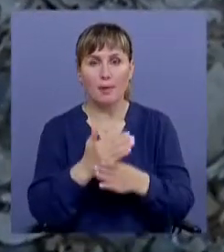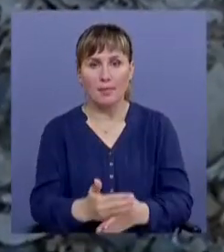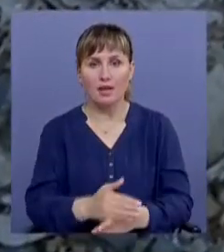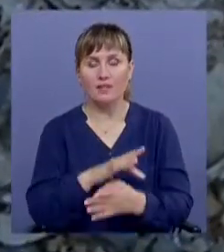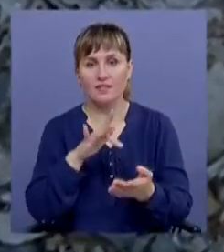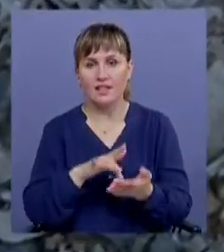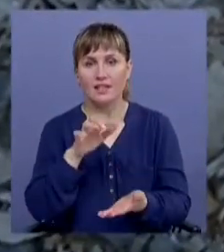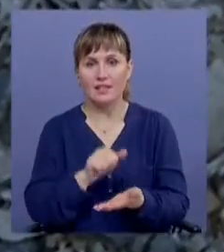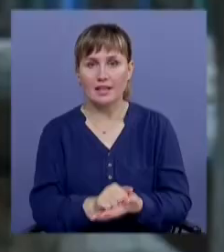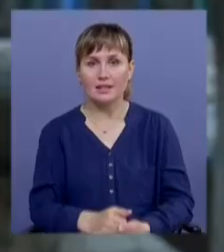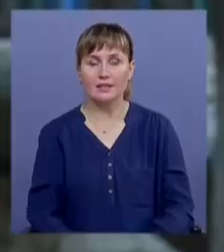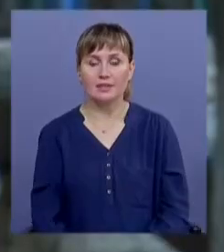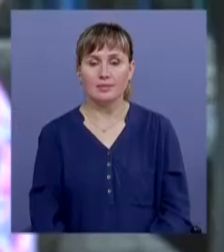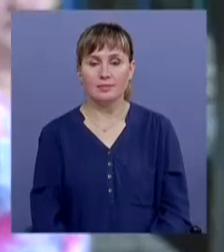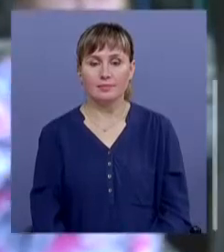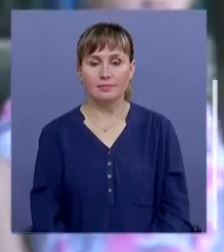в центре занятости.